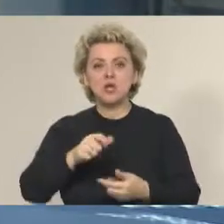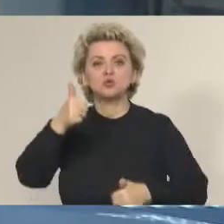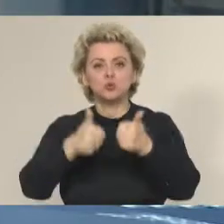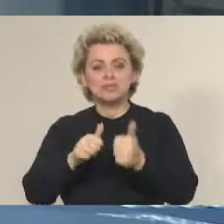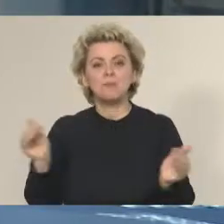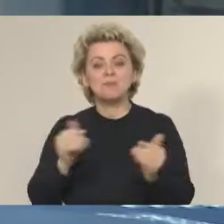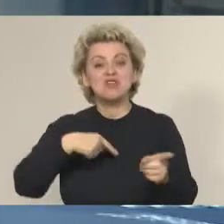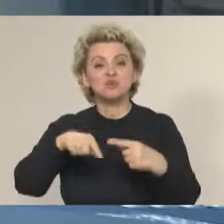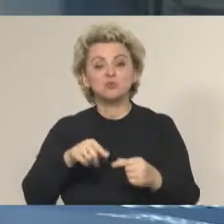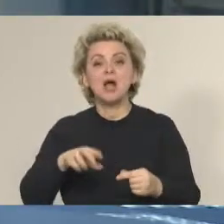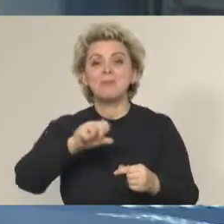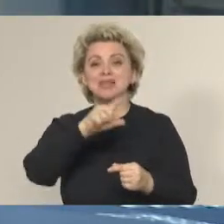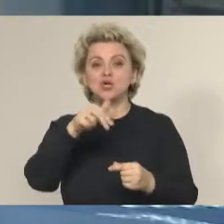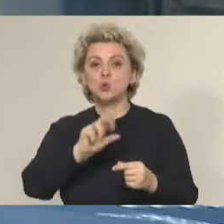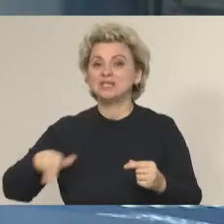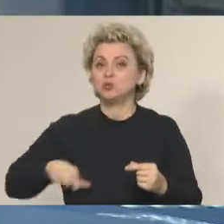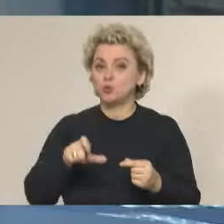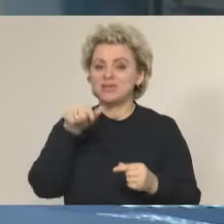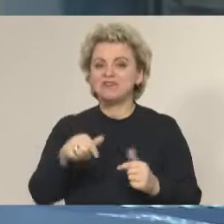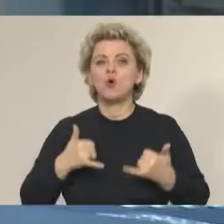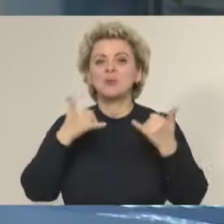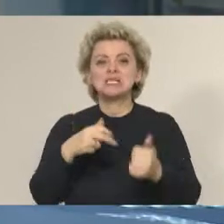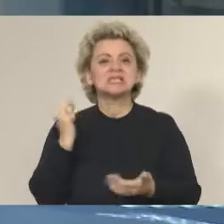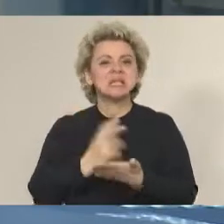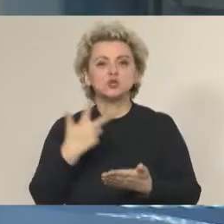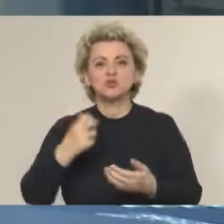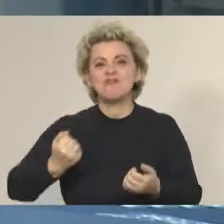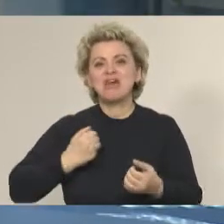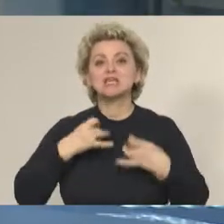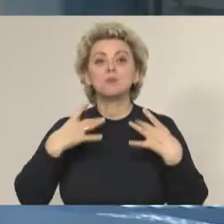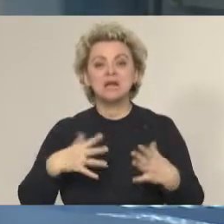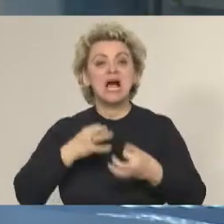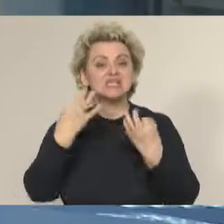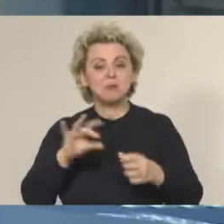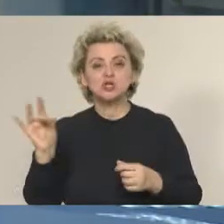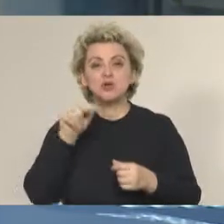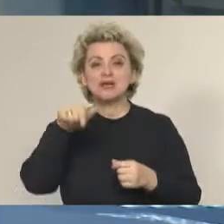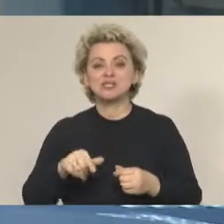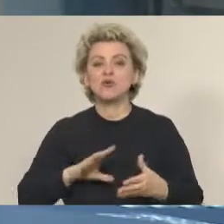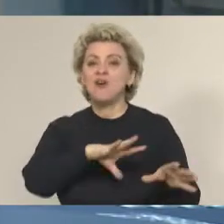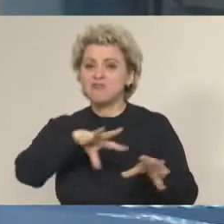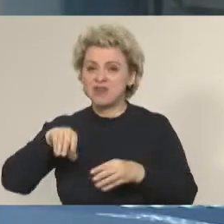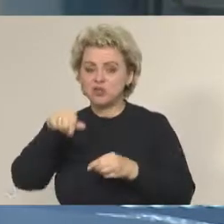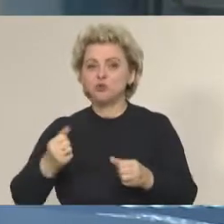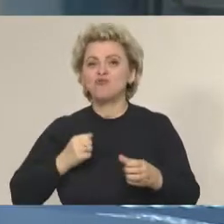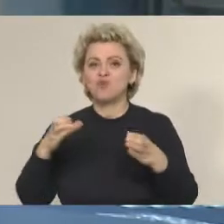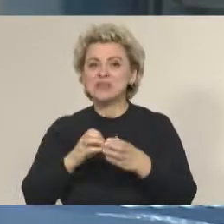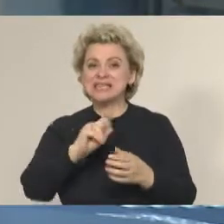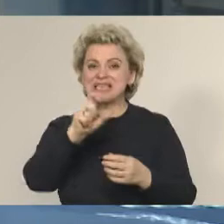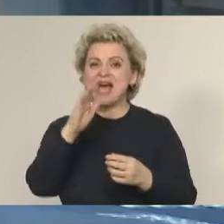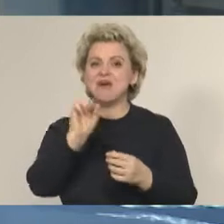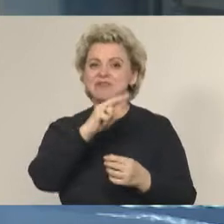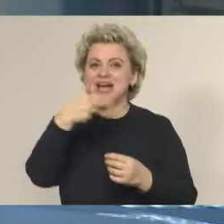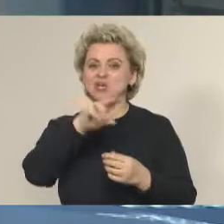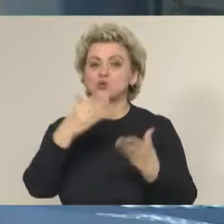на турнире по мини-футболу «Патриоты Дона». Его посвятили сразу 3 военным праздникам – освобождению Ростова, выводу войск из Афганистана